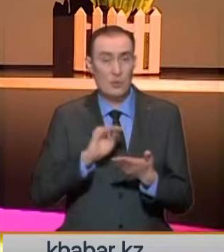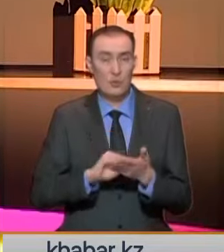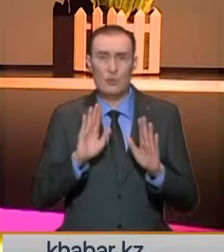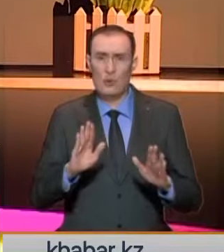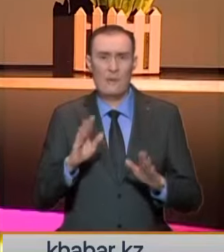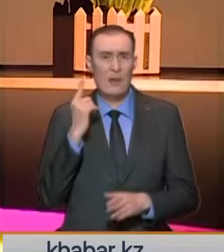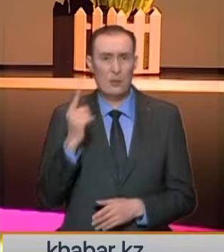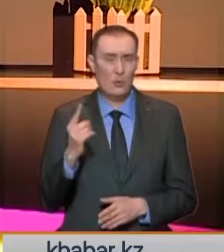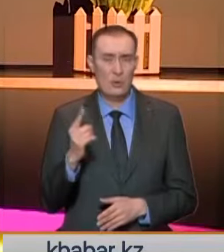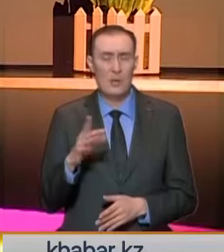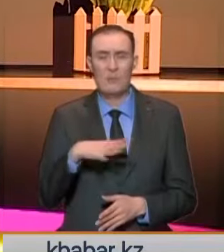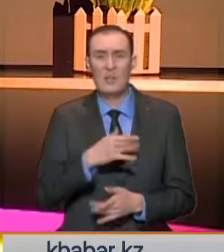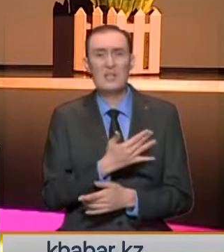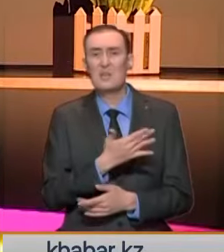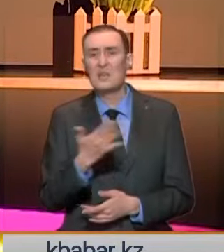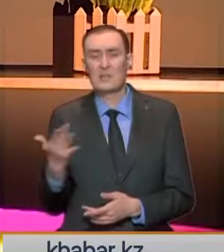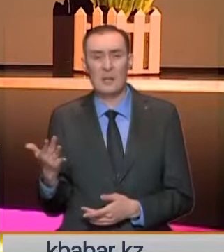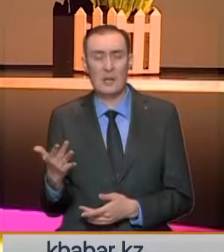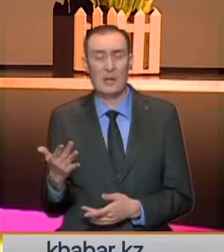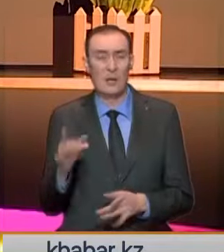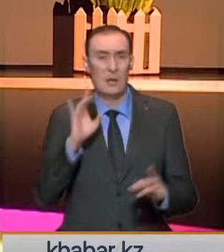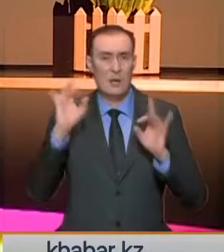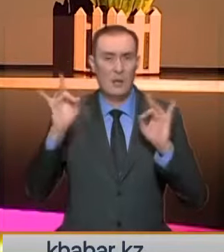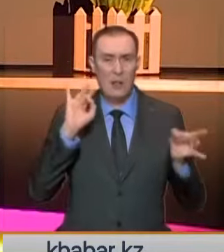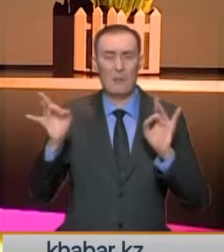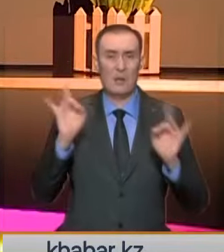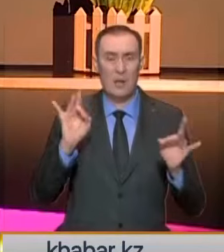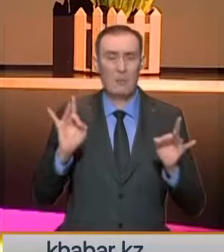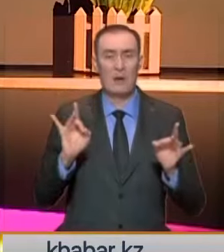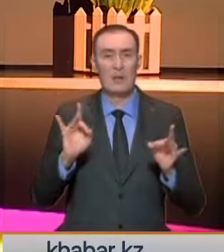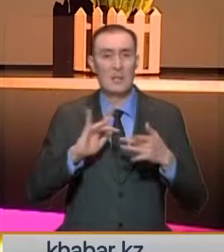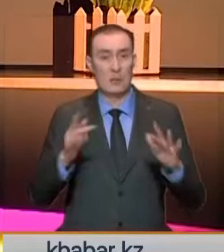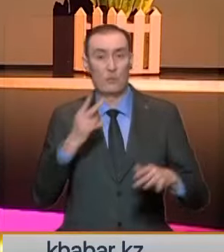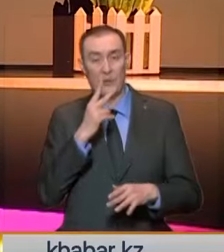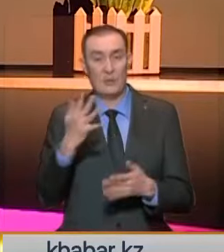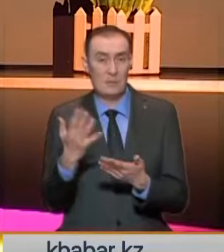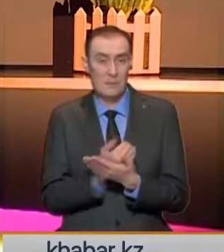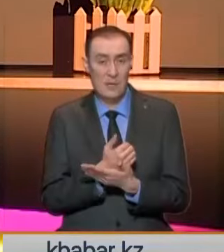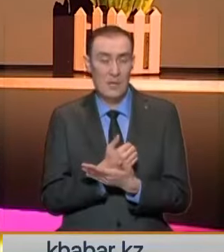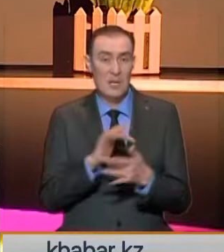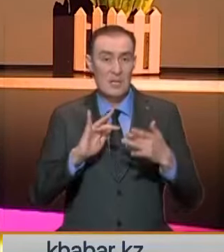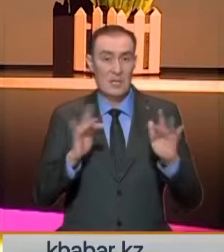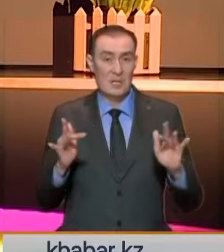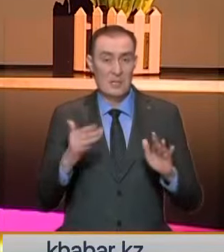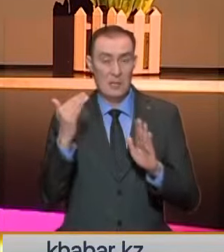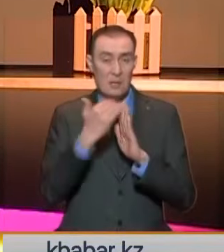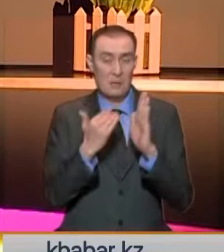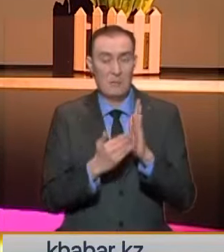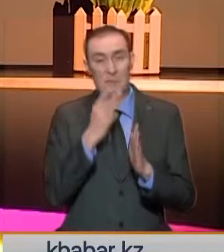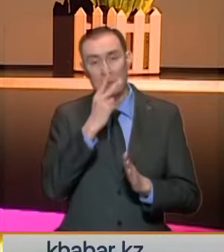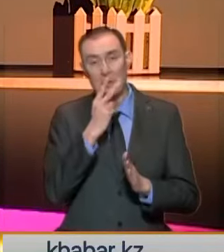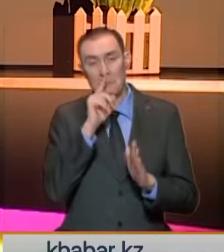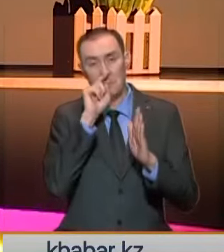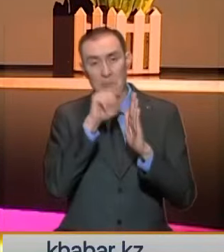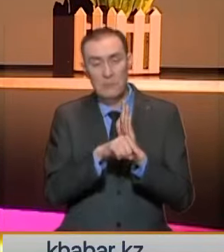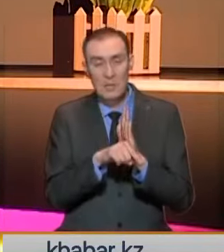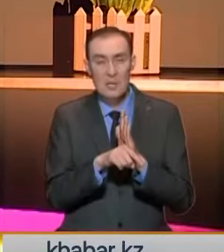несколько СМИ. В Гугле нашел сам сайт GPIBS, перешел по нему. Связался со службой